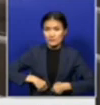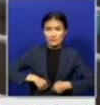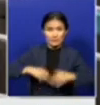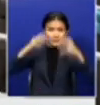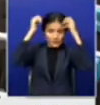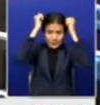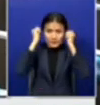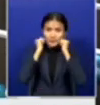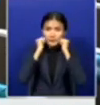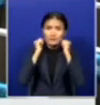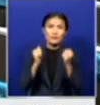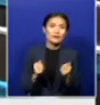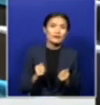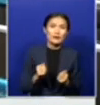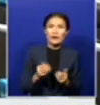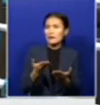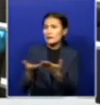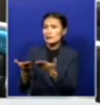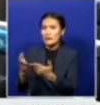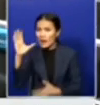รทางการแพ